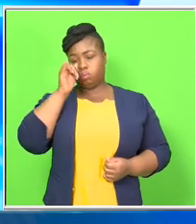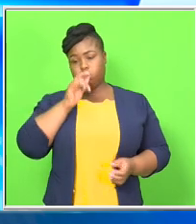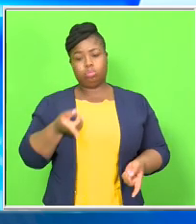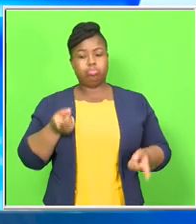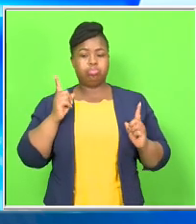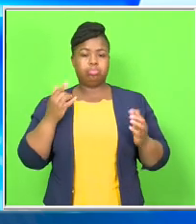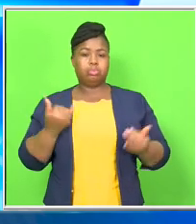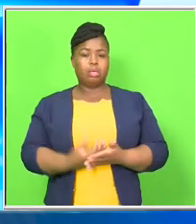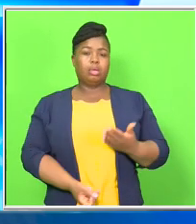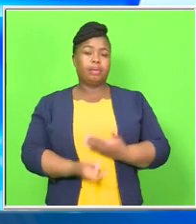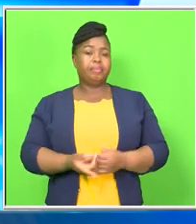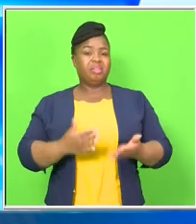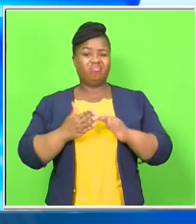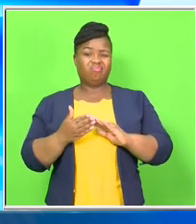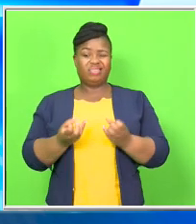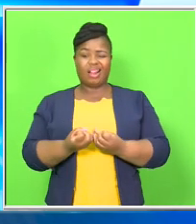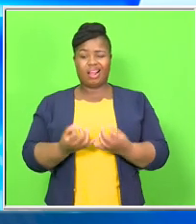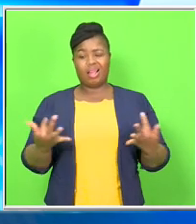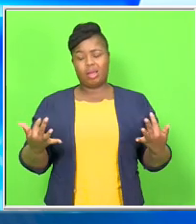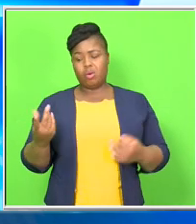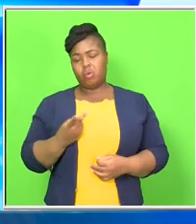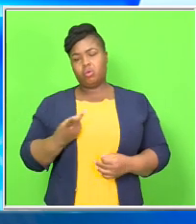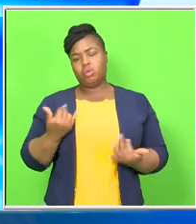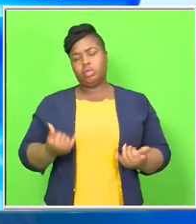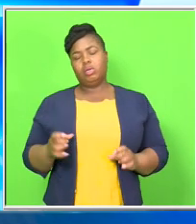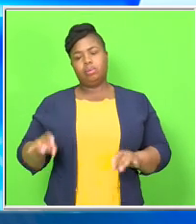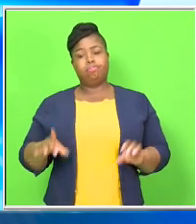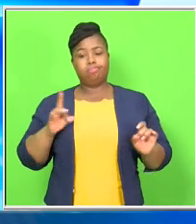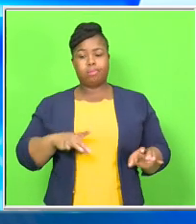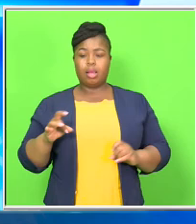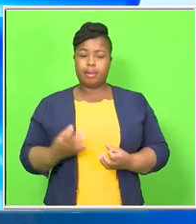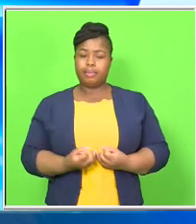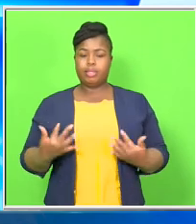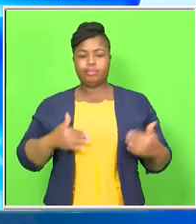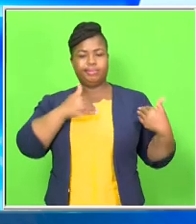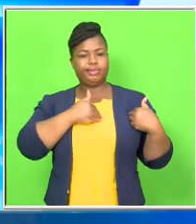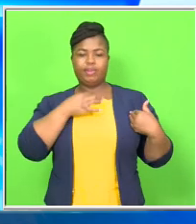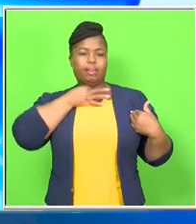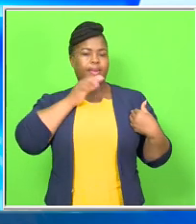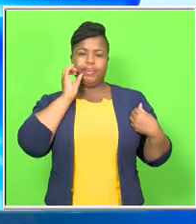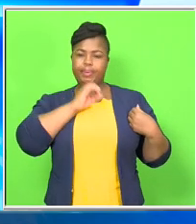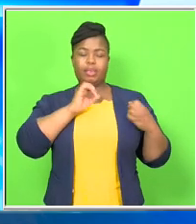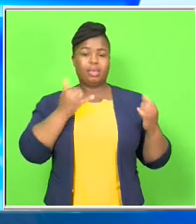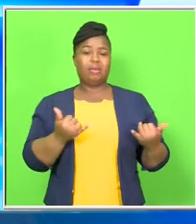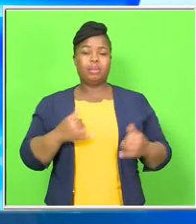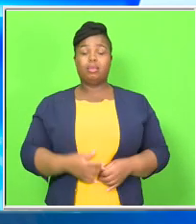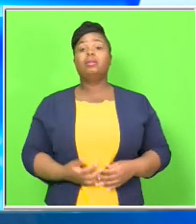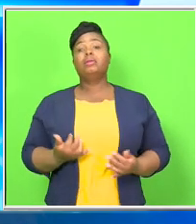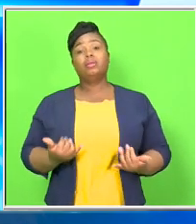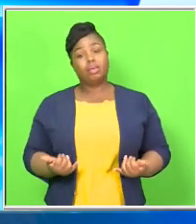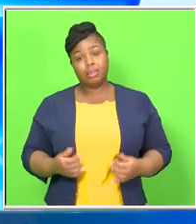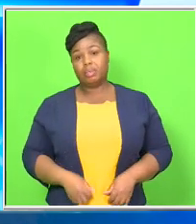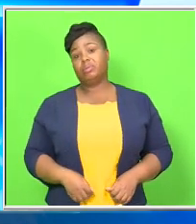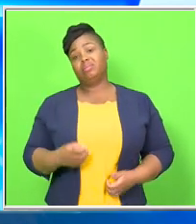kura ngamandhi mpaka tine mnigi ganja lono kungatega nukatazega kwa pepa Pagatiwe zakamizikia kula. Logu se